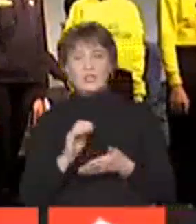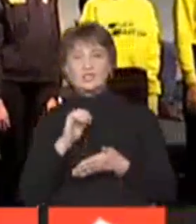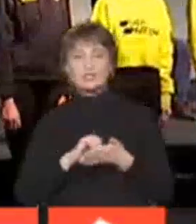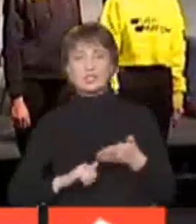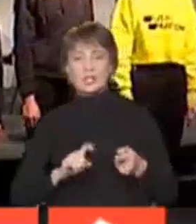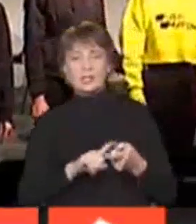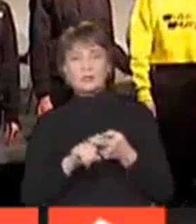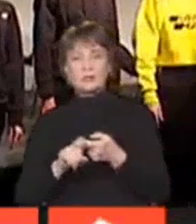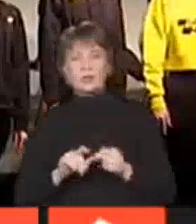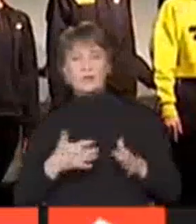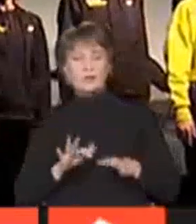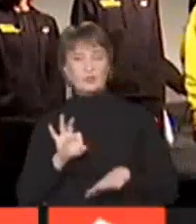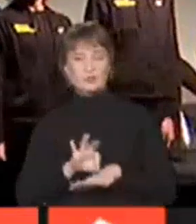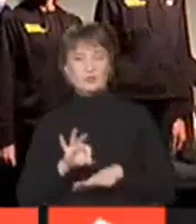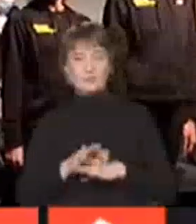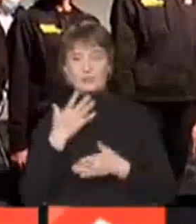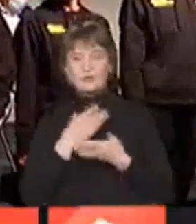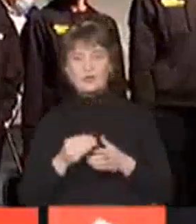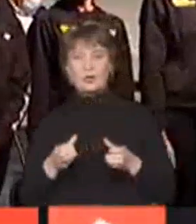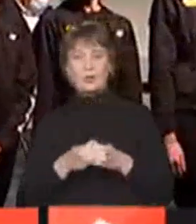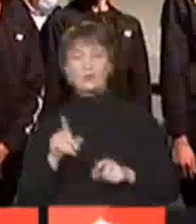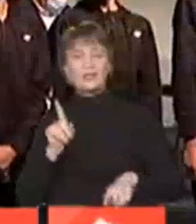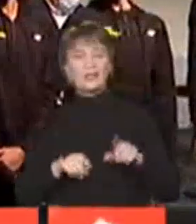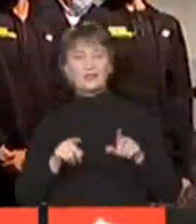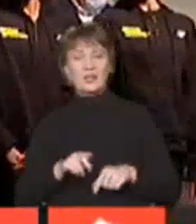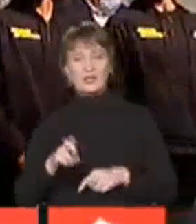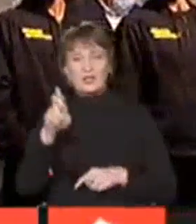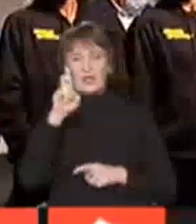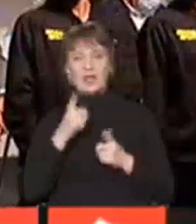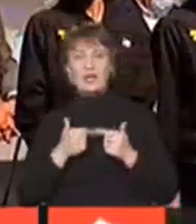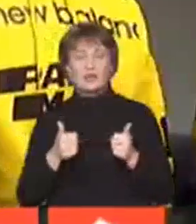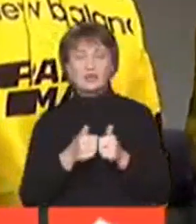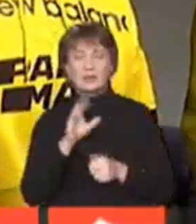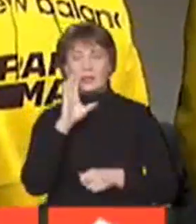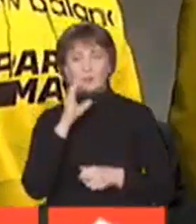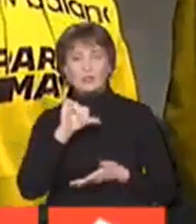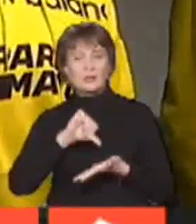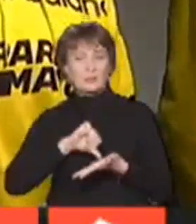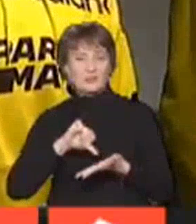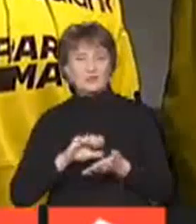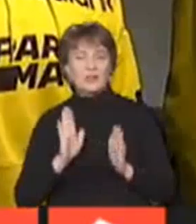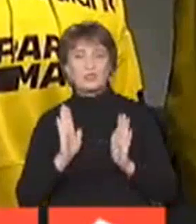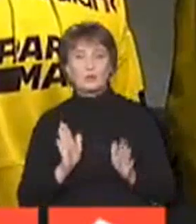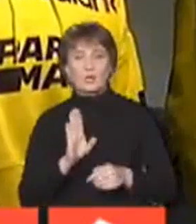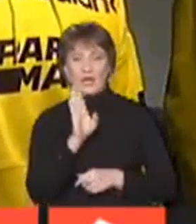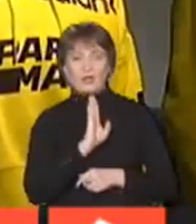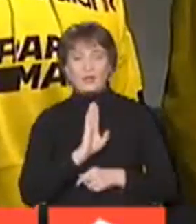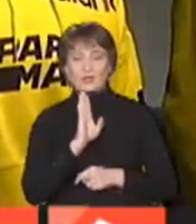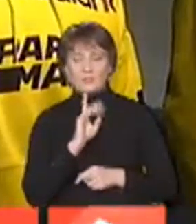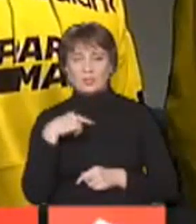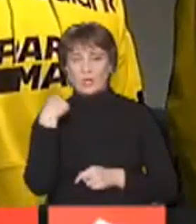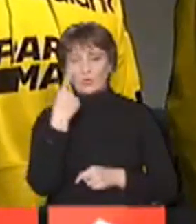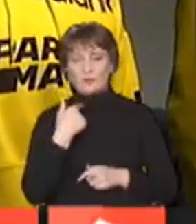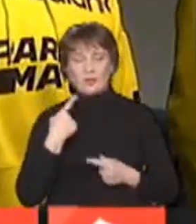і випадки захворювання в своїх командах. Деякі країни, як то Болгарія, представлятимуть тільки дівчата в